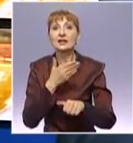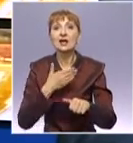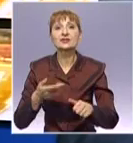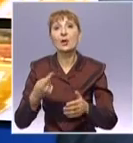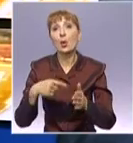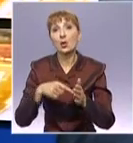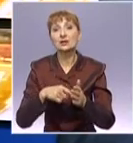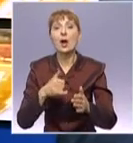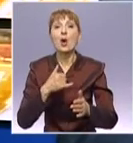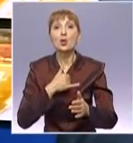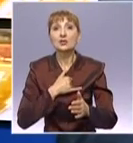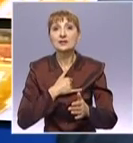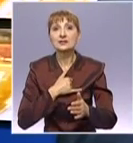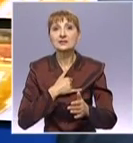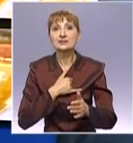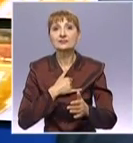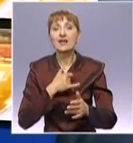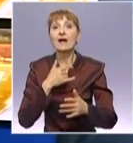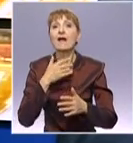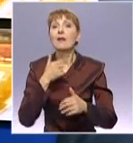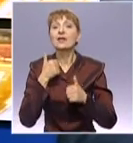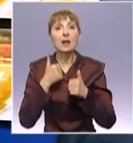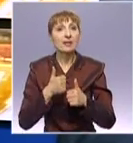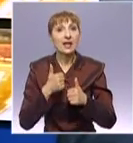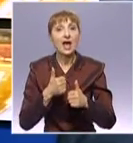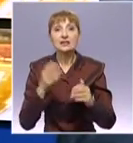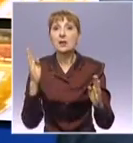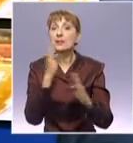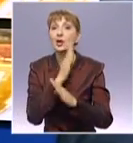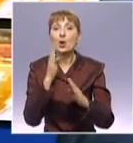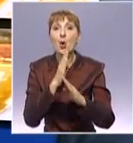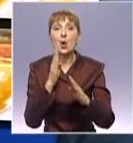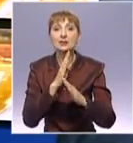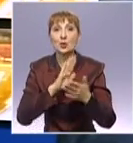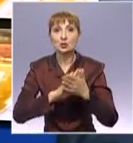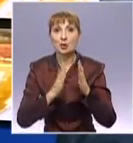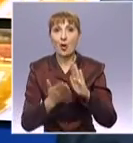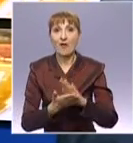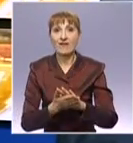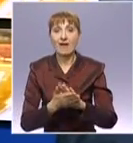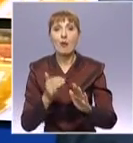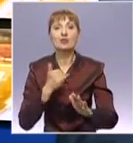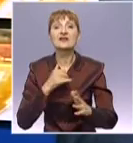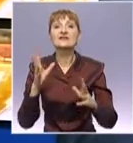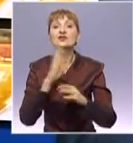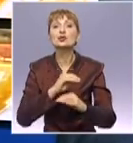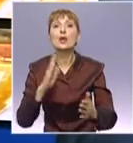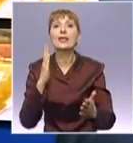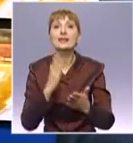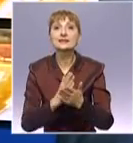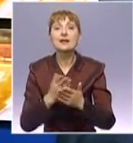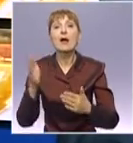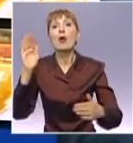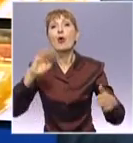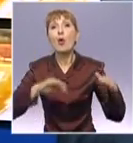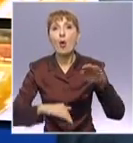города, поскольку у нас благоприятные природно-климатические условия, у нас все есть: